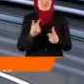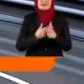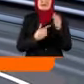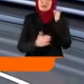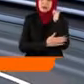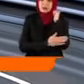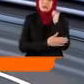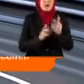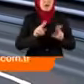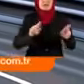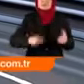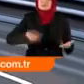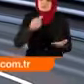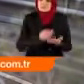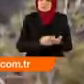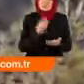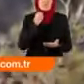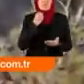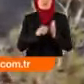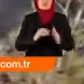borç erteleme leriniz de kapsıyor